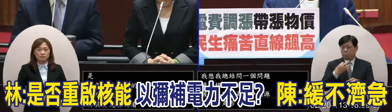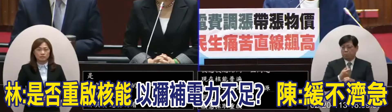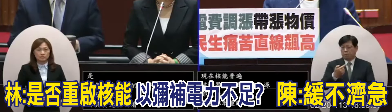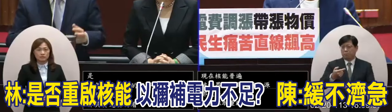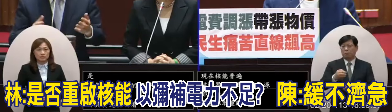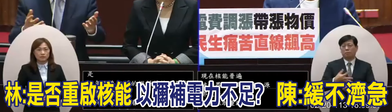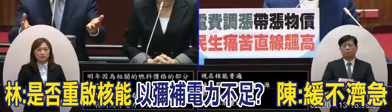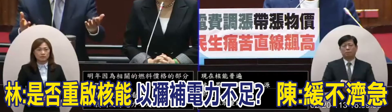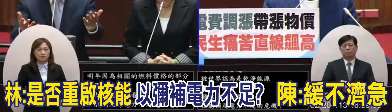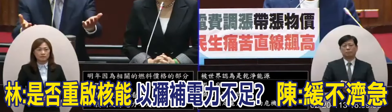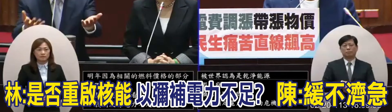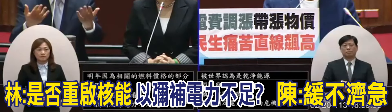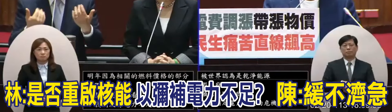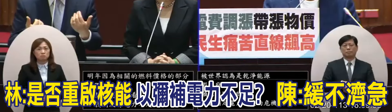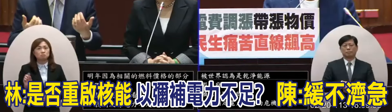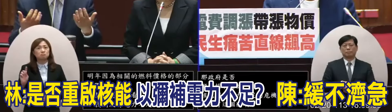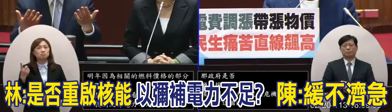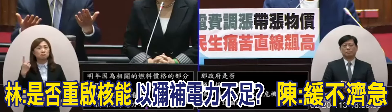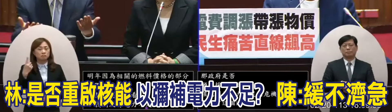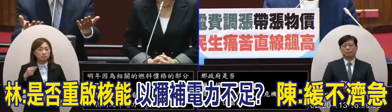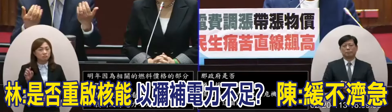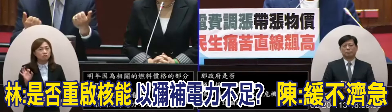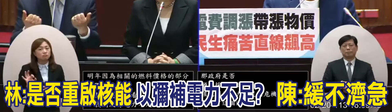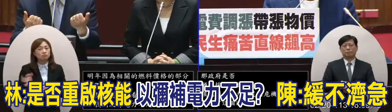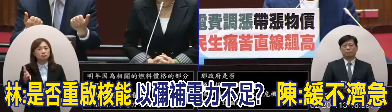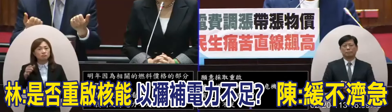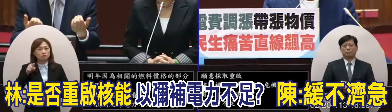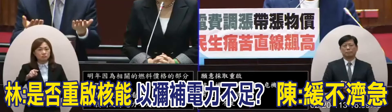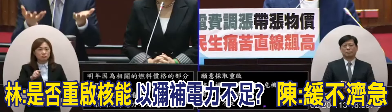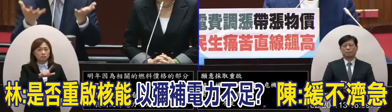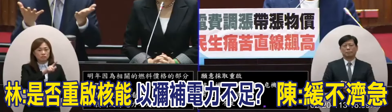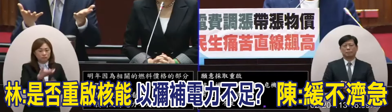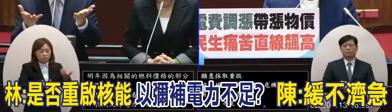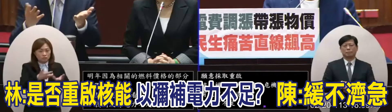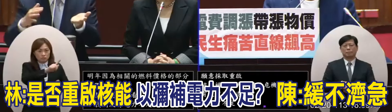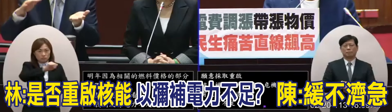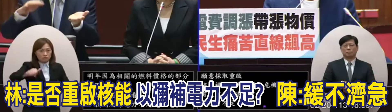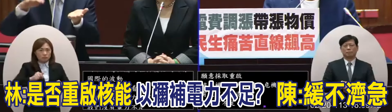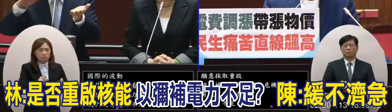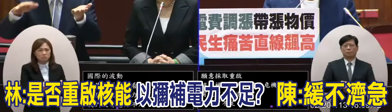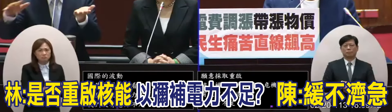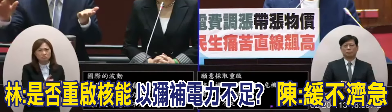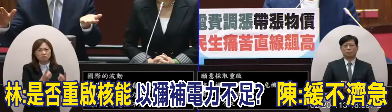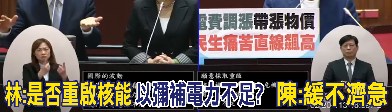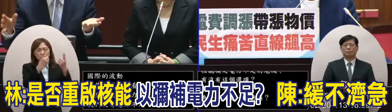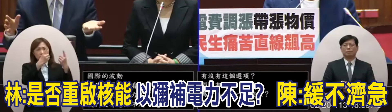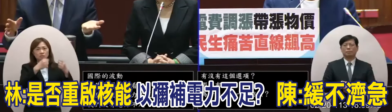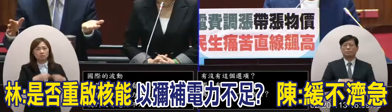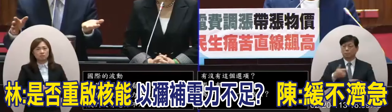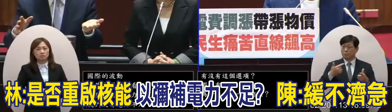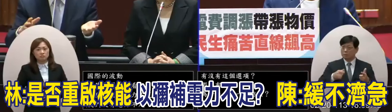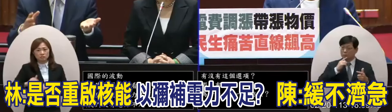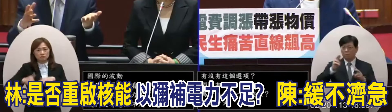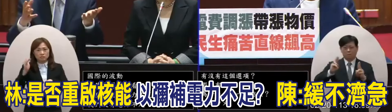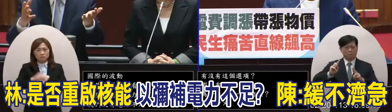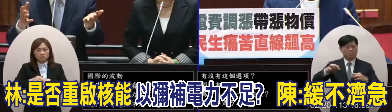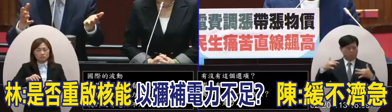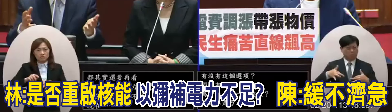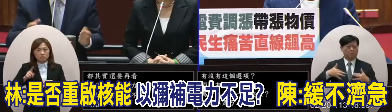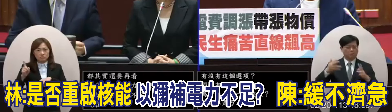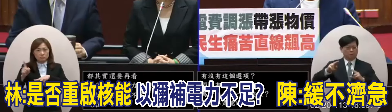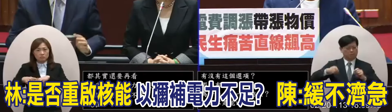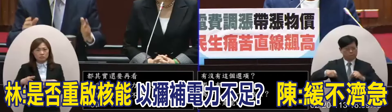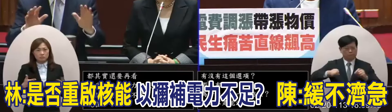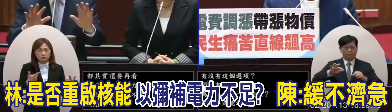损？ 就是因为我们的燃料的价钱贵嘛，那我们没有充分访问成本， 所以不是能源政策有问题